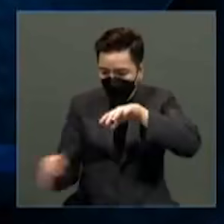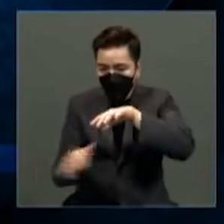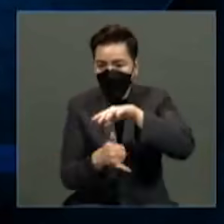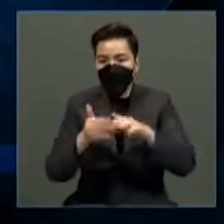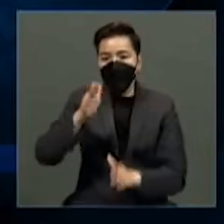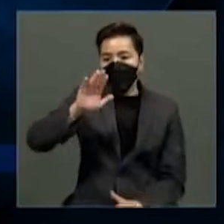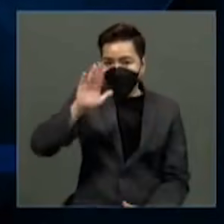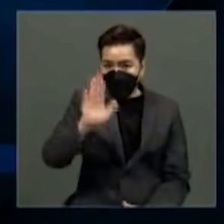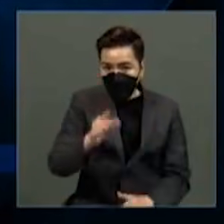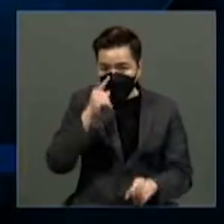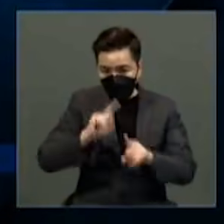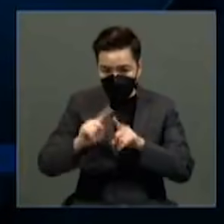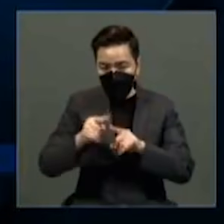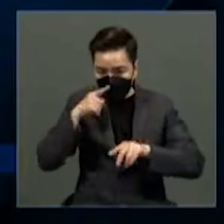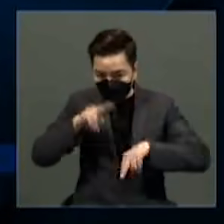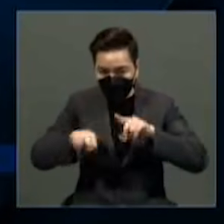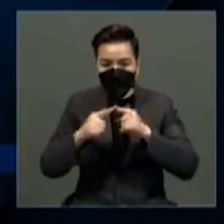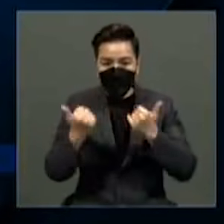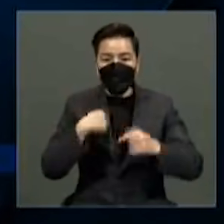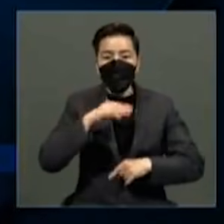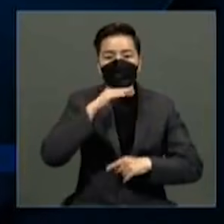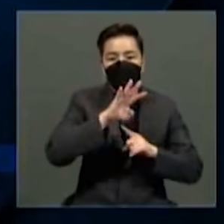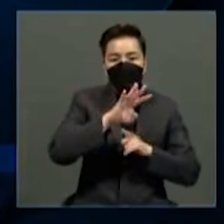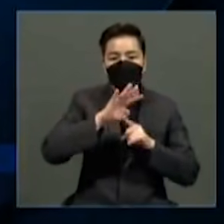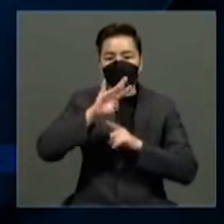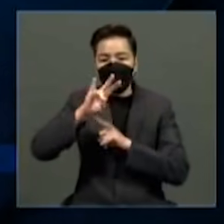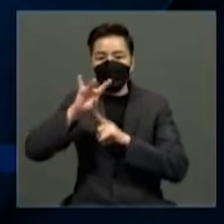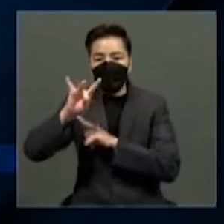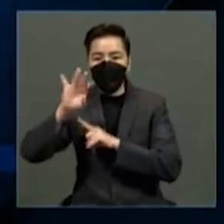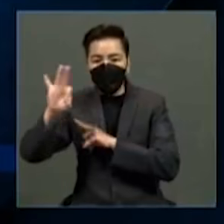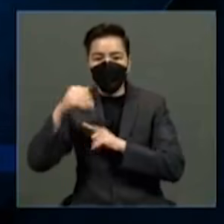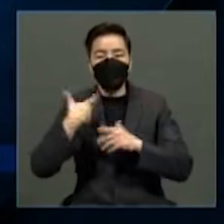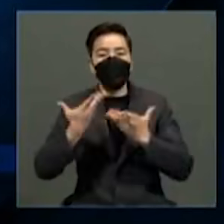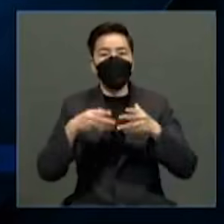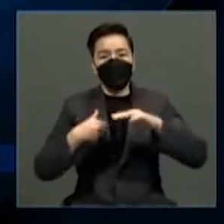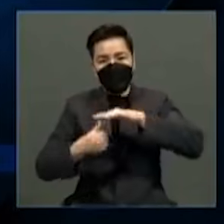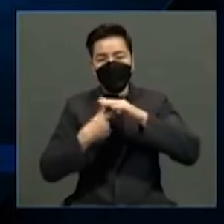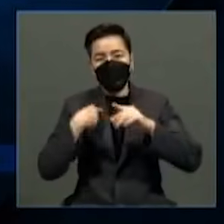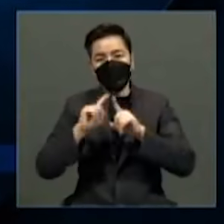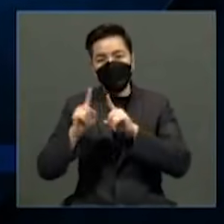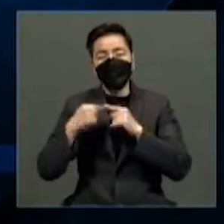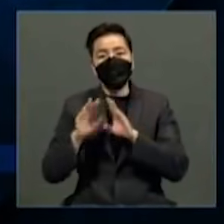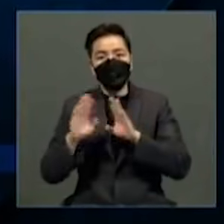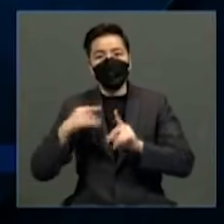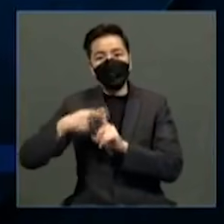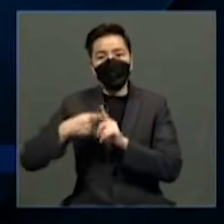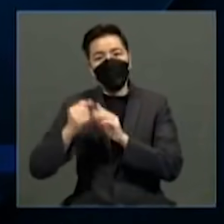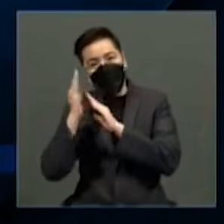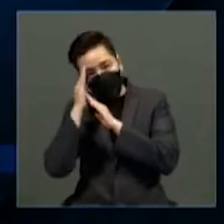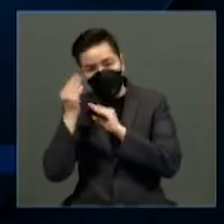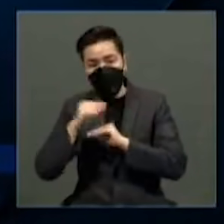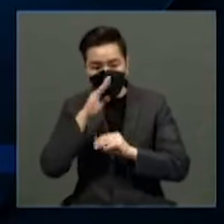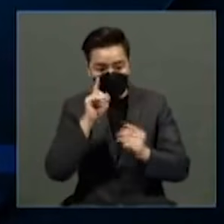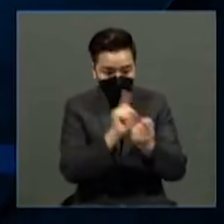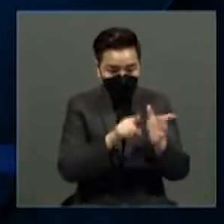7หมู่8หมู่9และมีการเปิดสถานกักกันโรคในระดับท้องถิ่นนะครับหรือที่เรียกว่า local quarantine เพิ่มเติมกรณีพบ